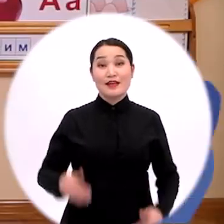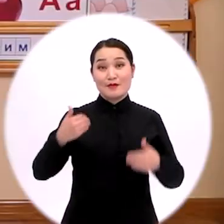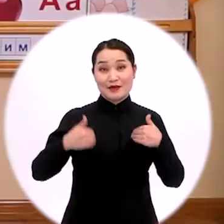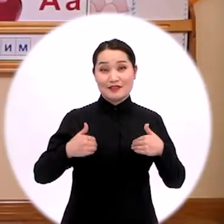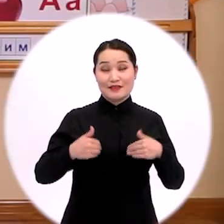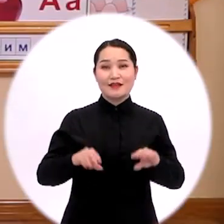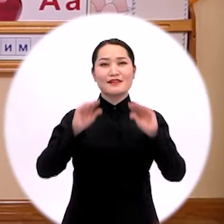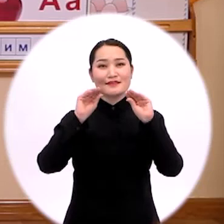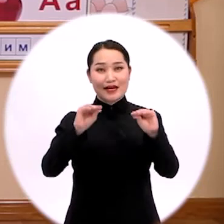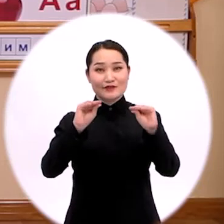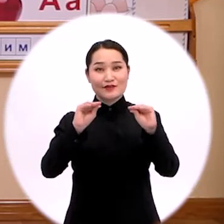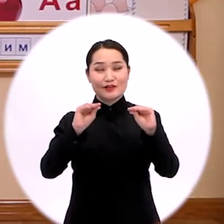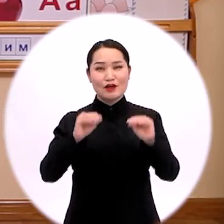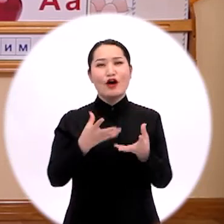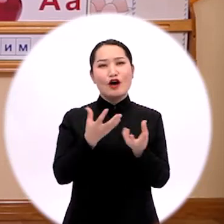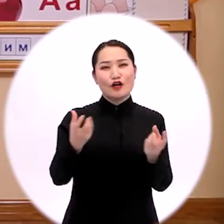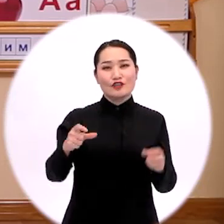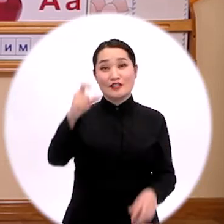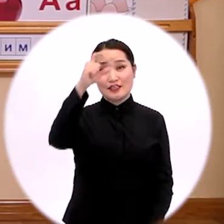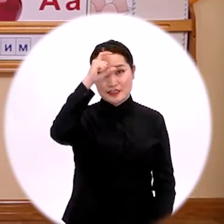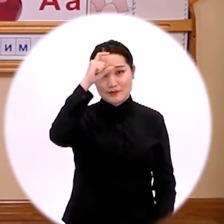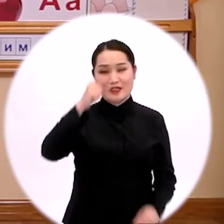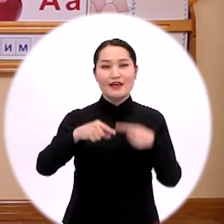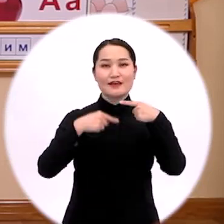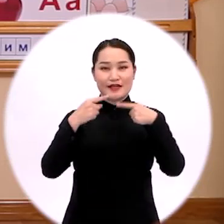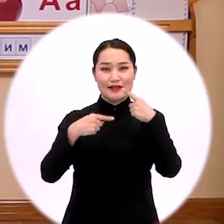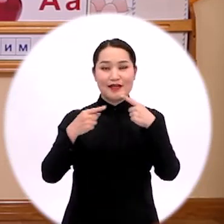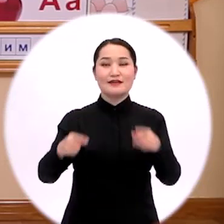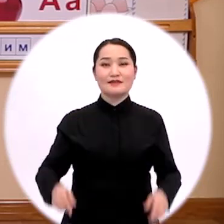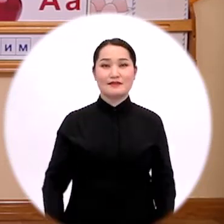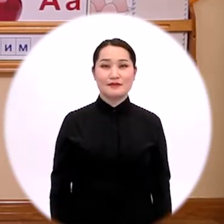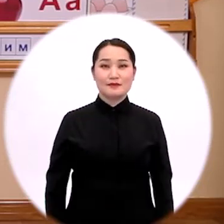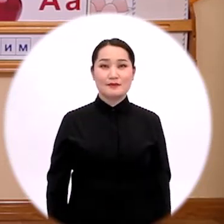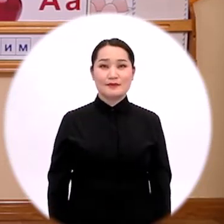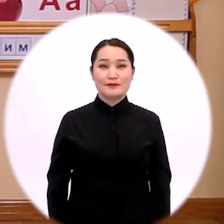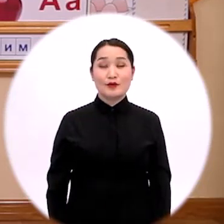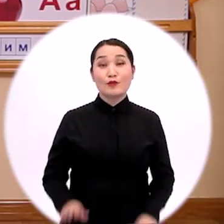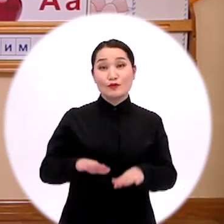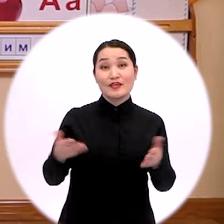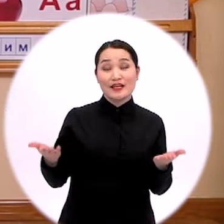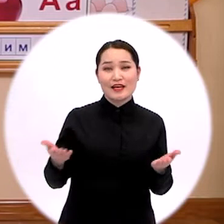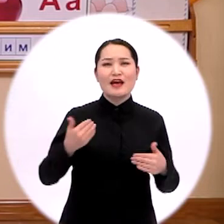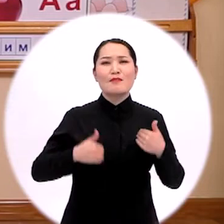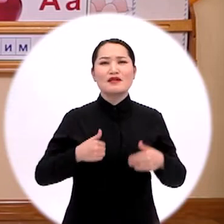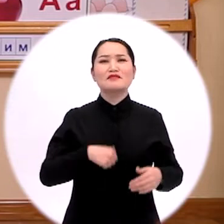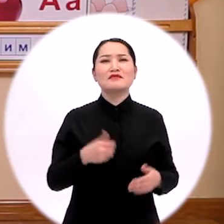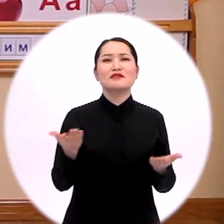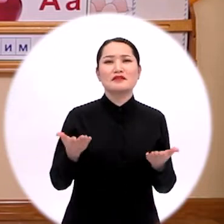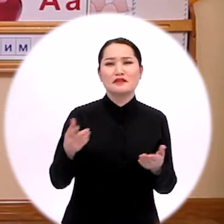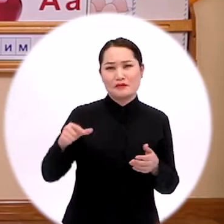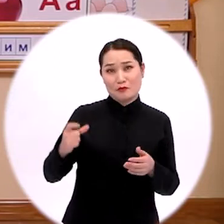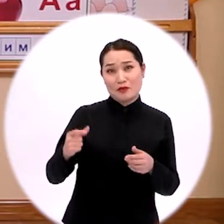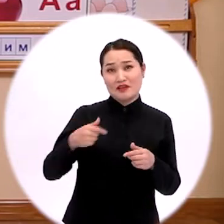Багшийн бидэнд зааж сургасан олон эрдмийг ярилцлаа. Тэгэхээр хүүхдүүдээ багш гэж хэн бэ?